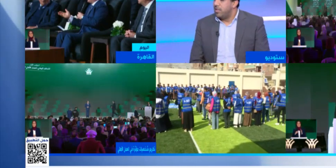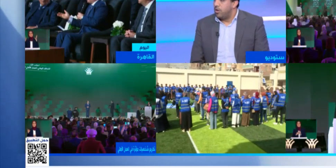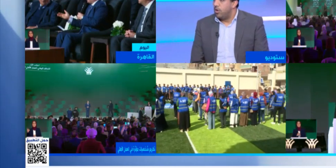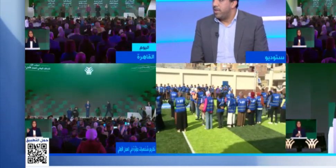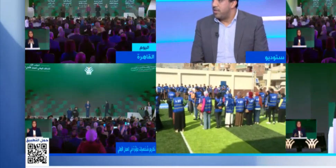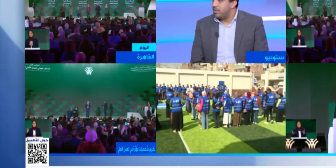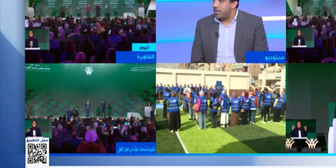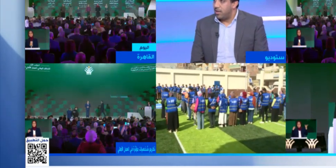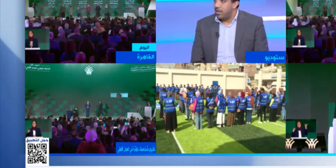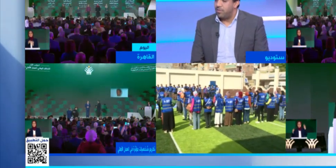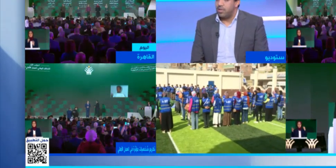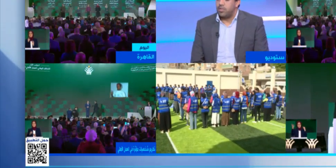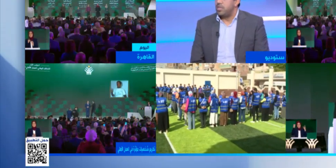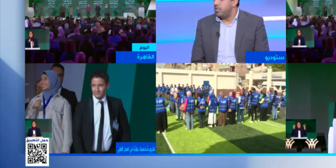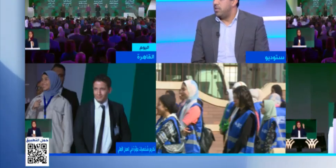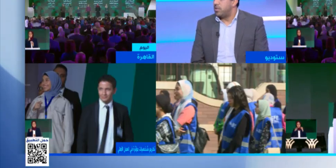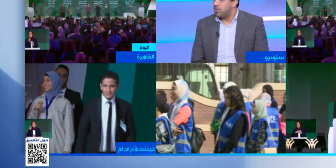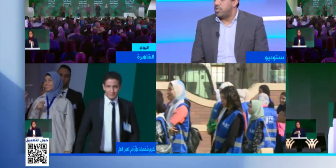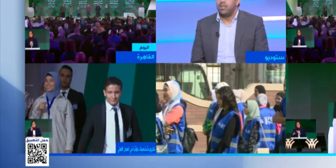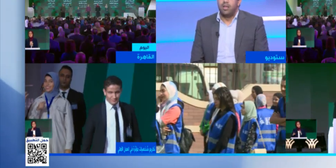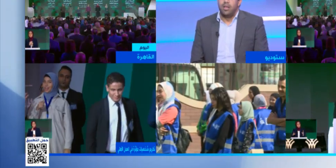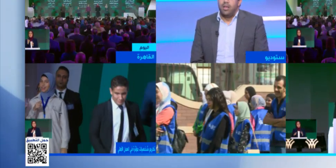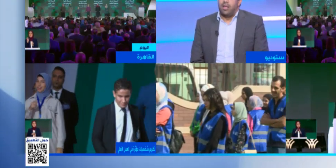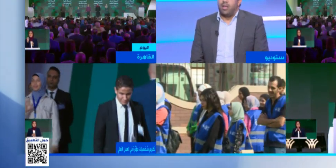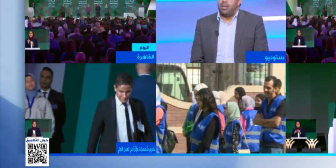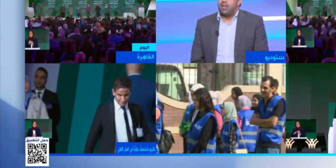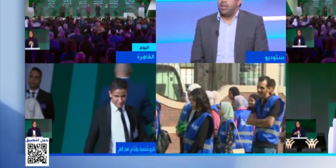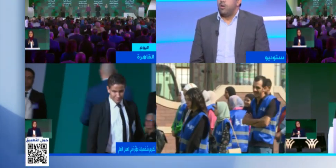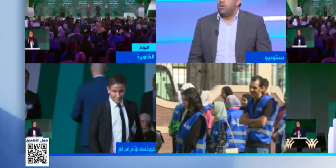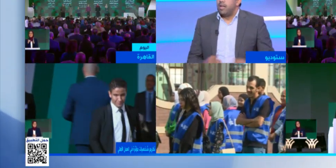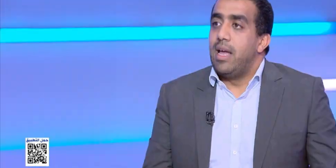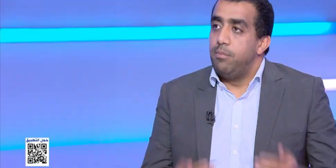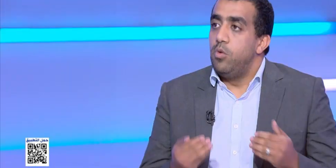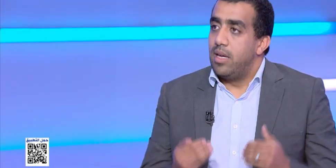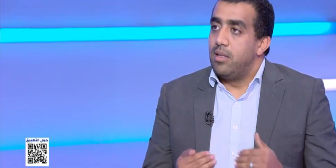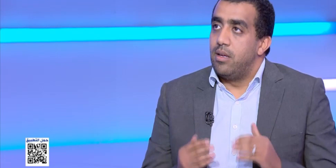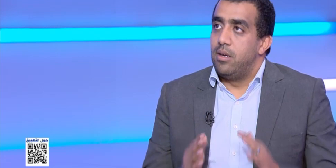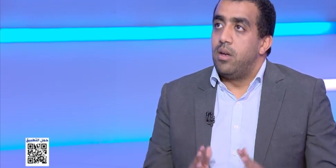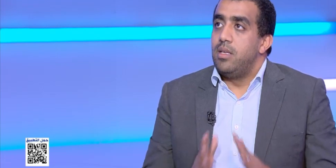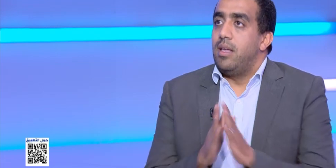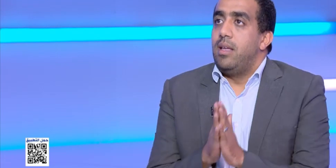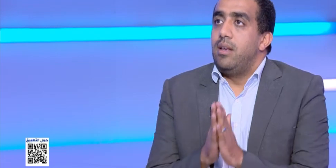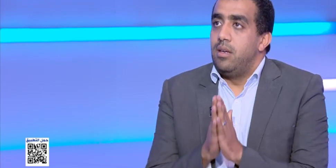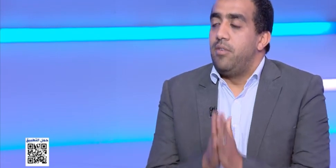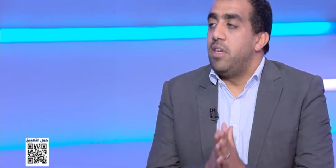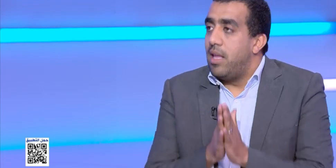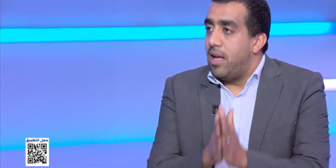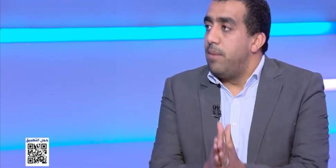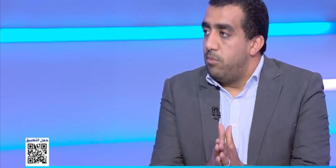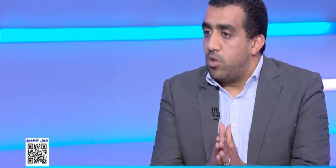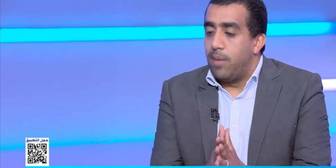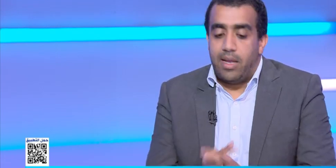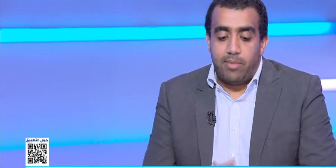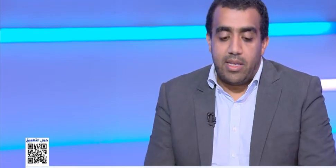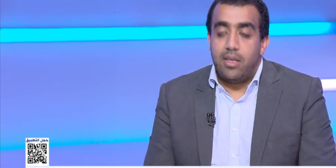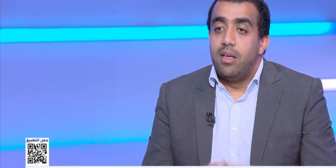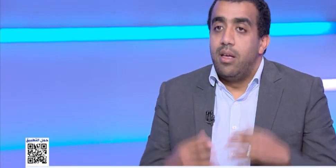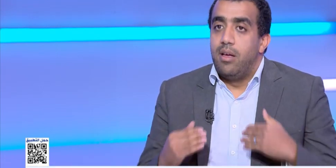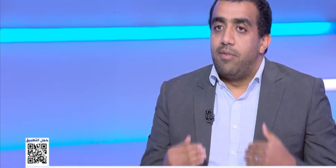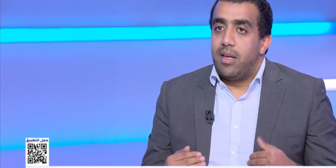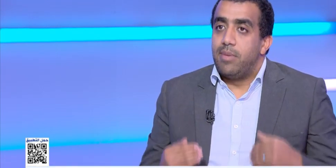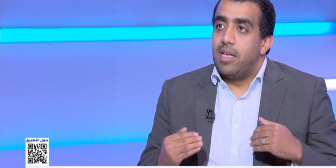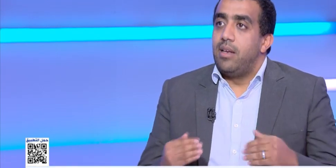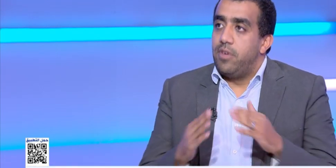مهم جدا اللي هو مارس 2022، اللي هو كان قبله كان الرئيس قال إن في ده عامل المجتمع